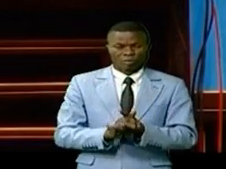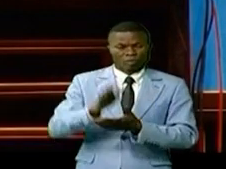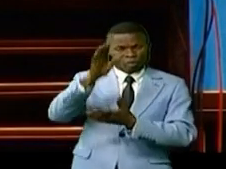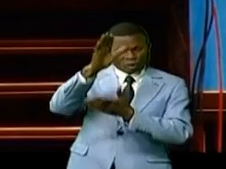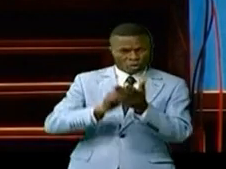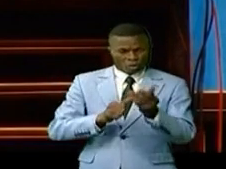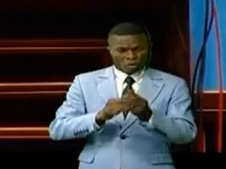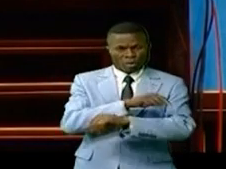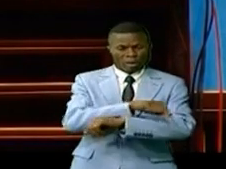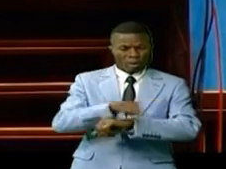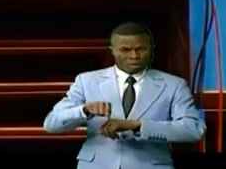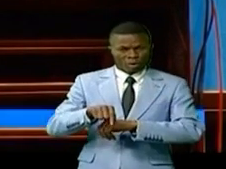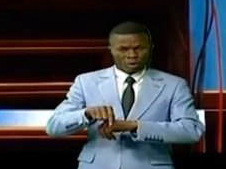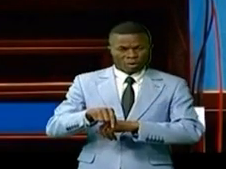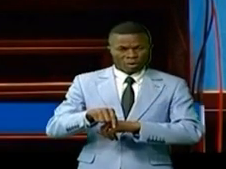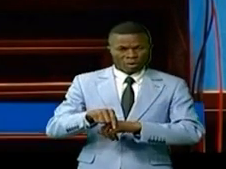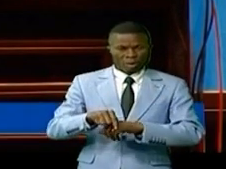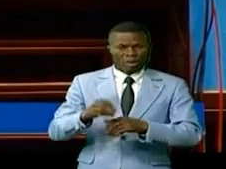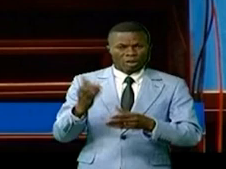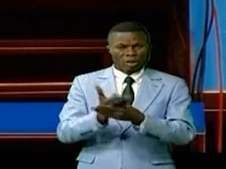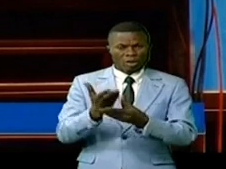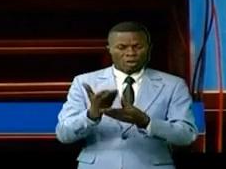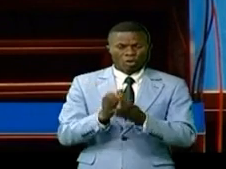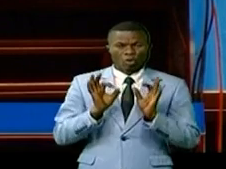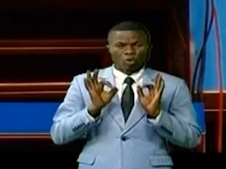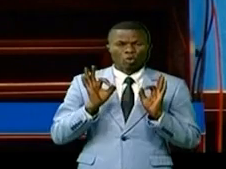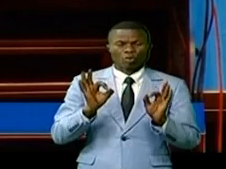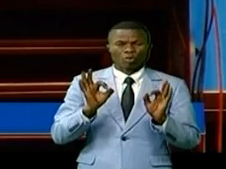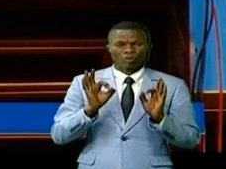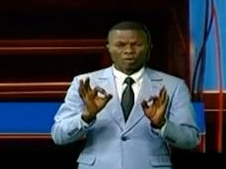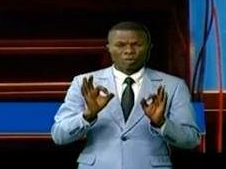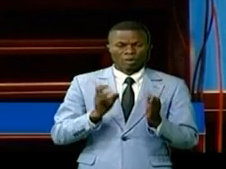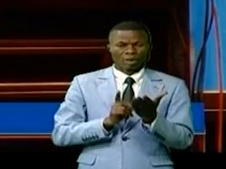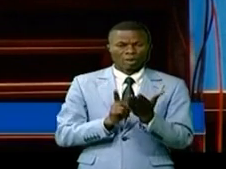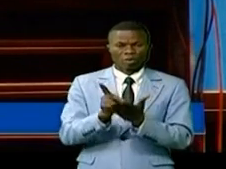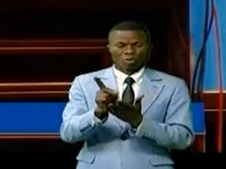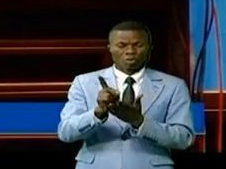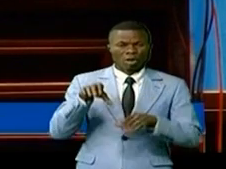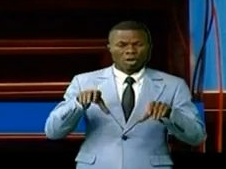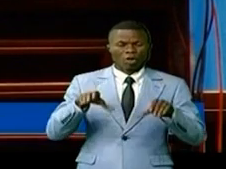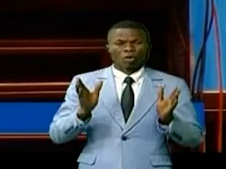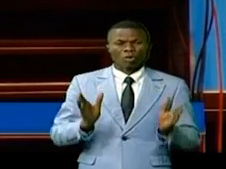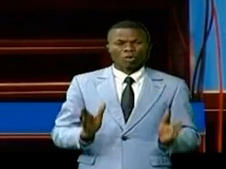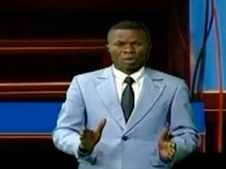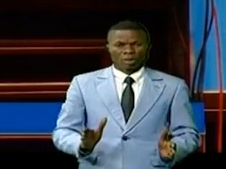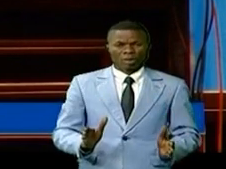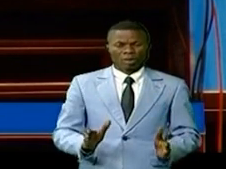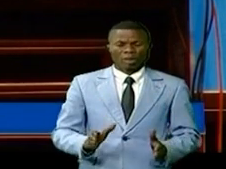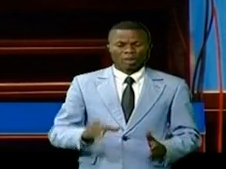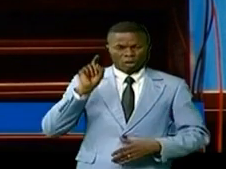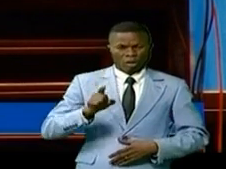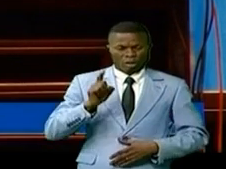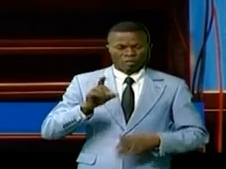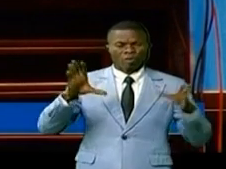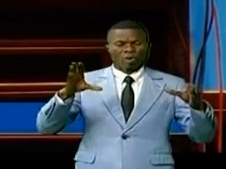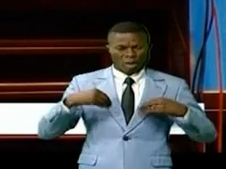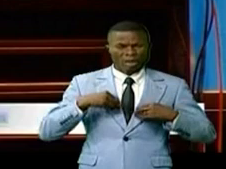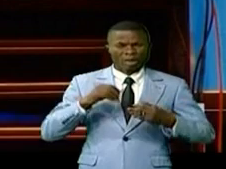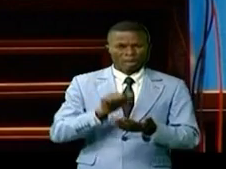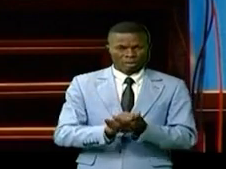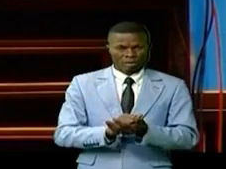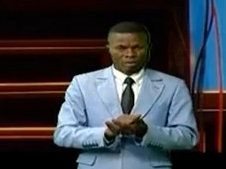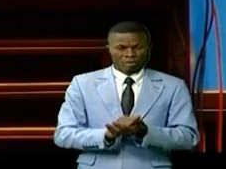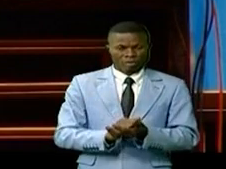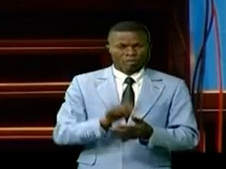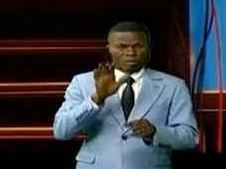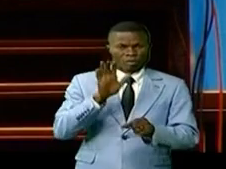administratif est une nouvelle matière en droit congolais. Il faut l'admettre que la